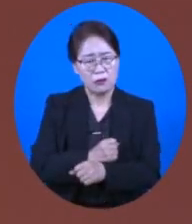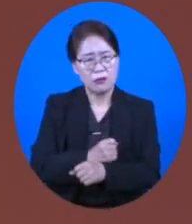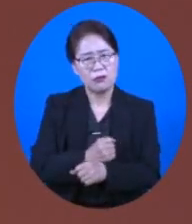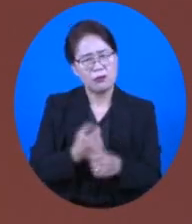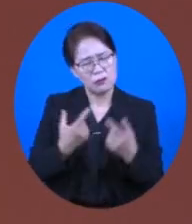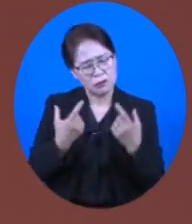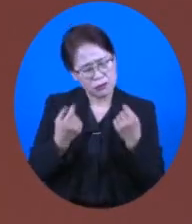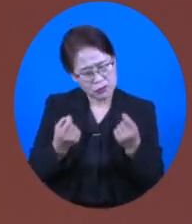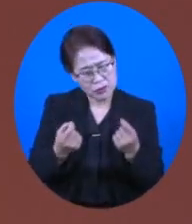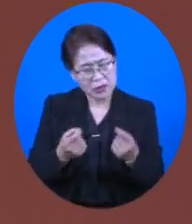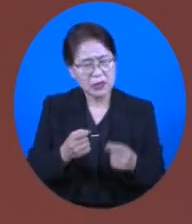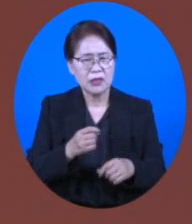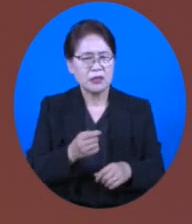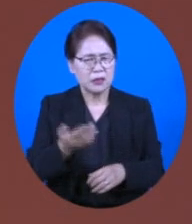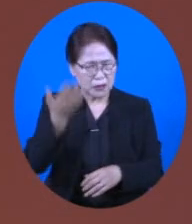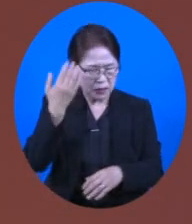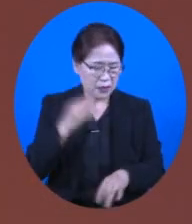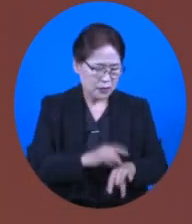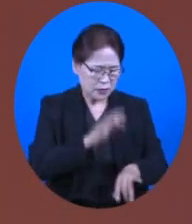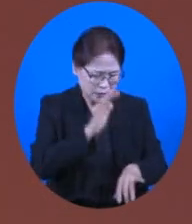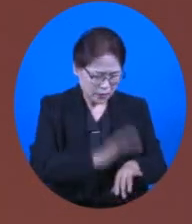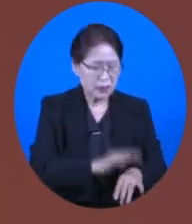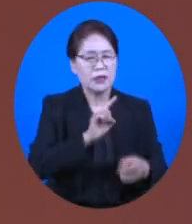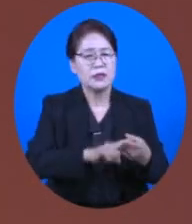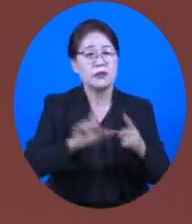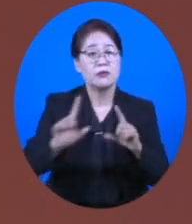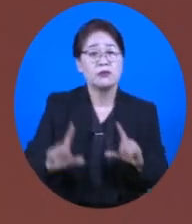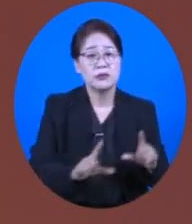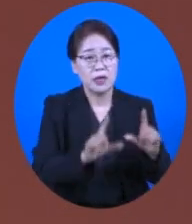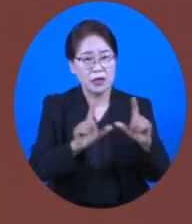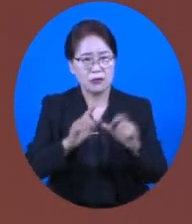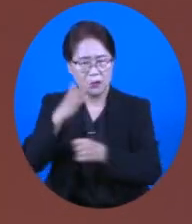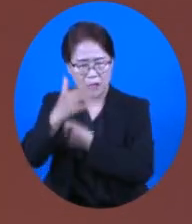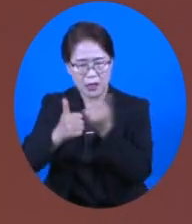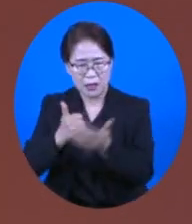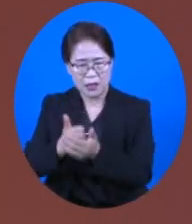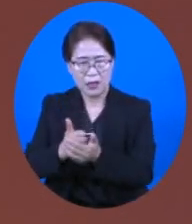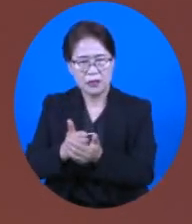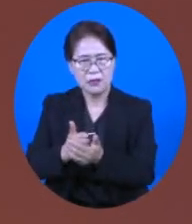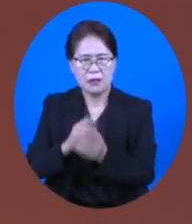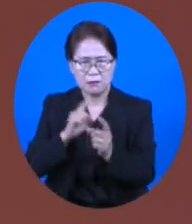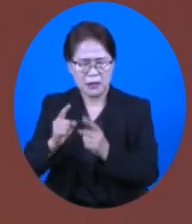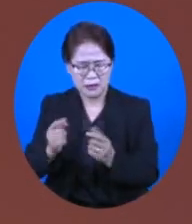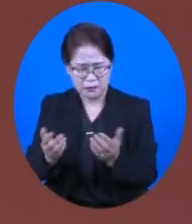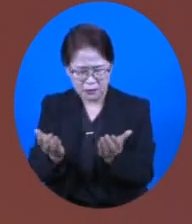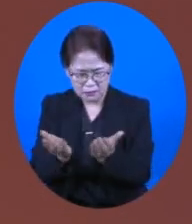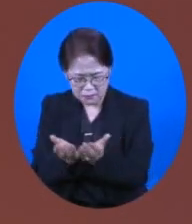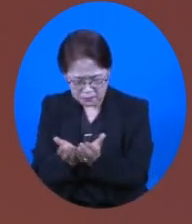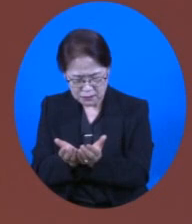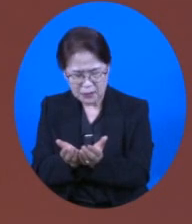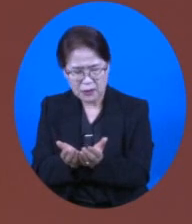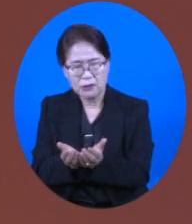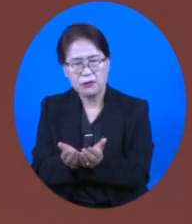여전히 옛습관을 따라 살기도 합니다. 하나님의 기대에 부응하지 못하는 삶을 살 때가 있습니다.